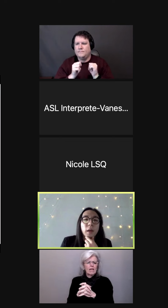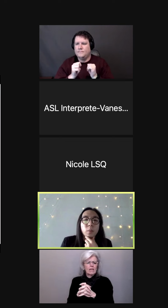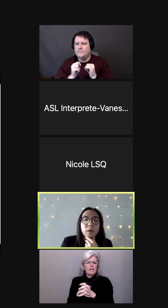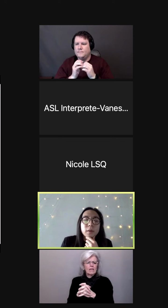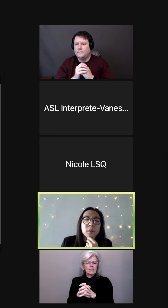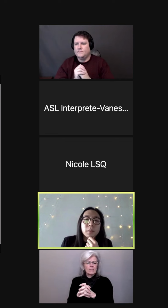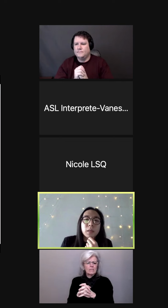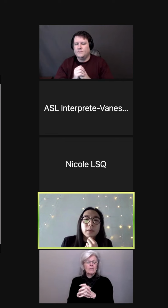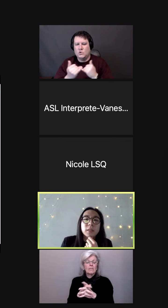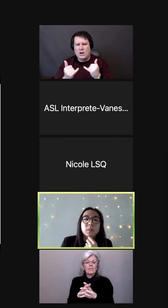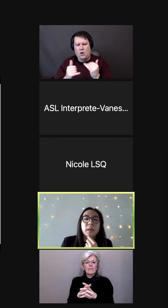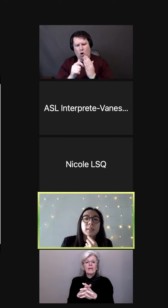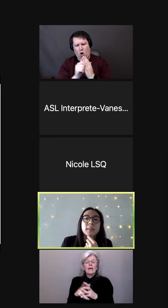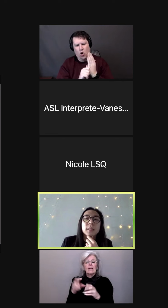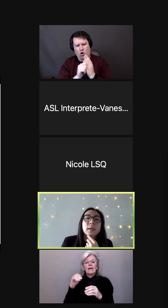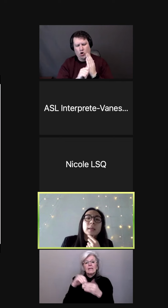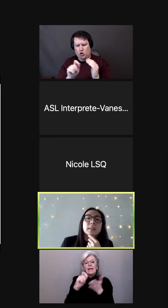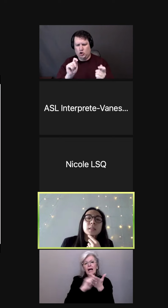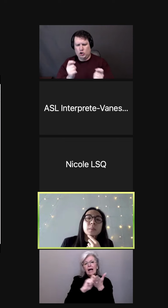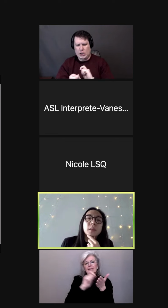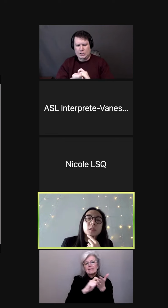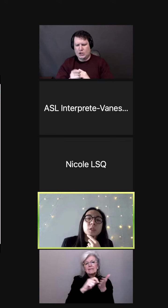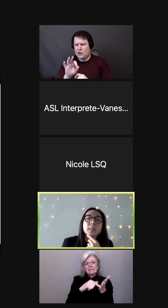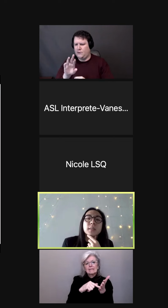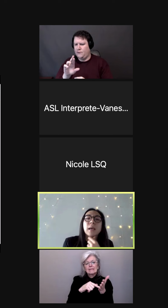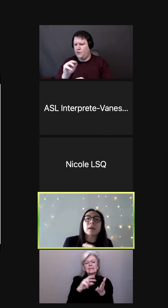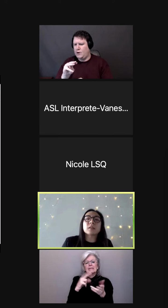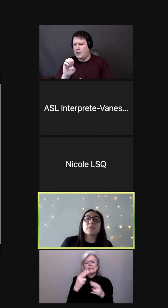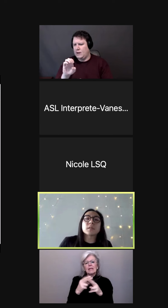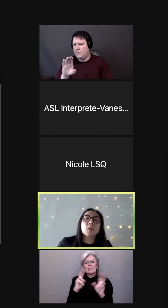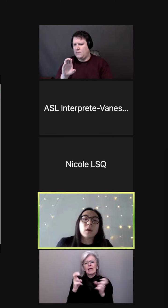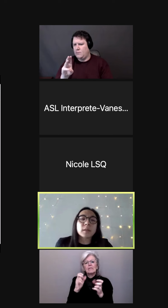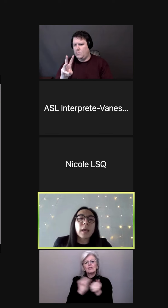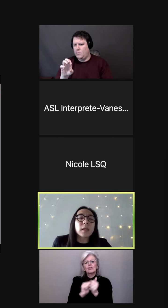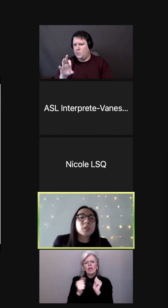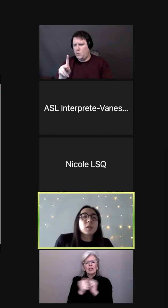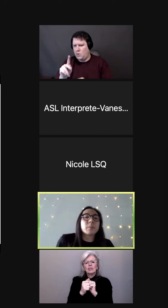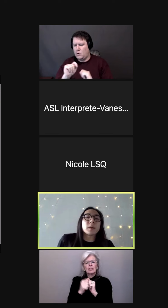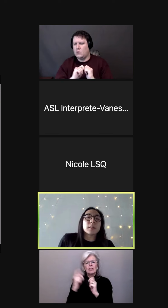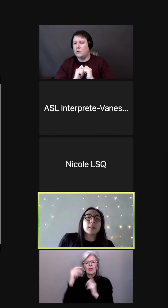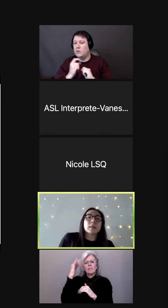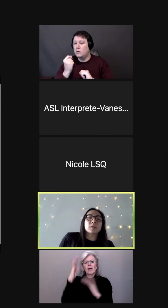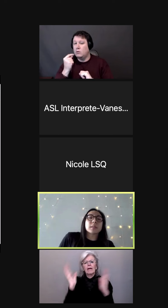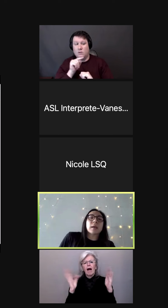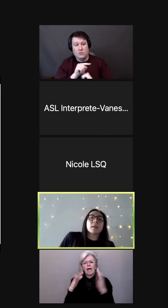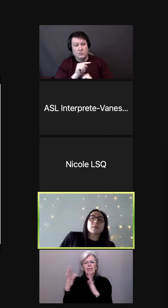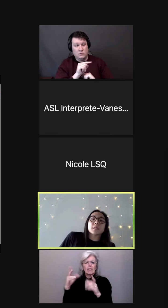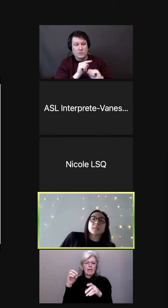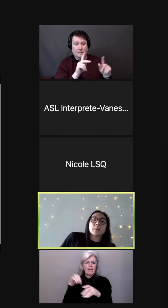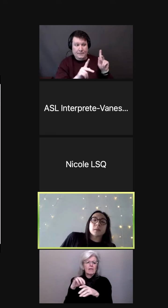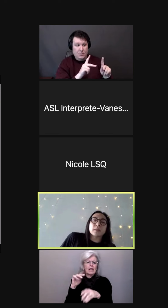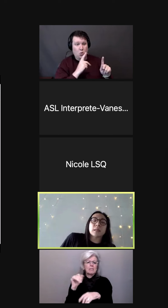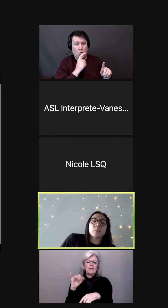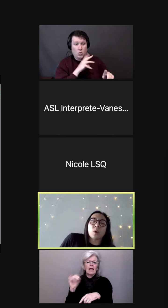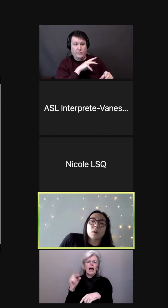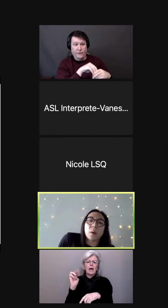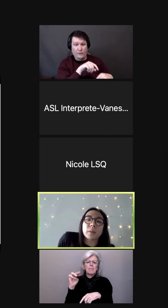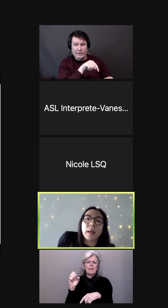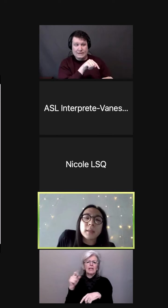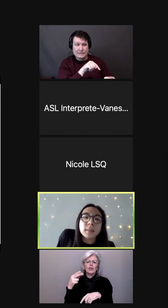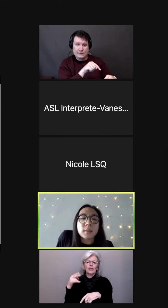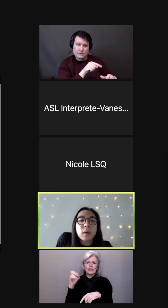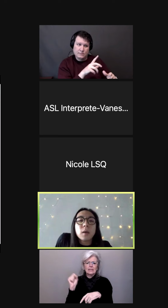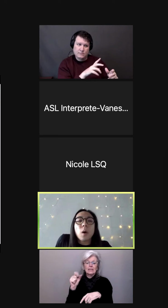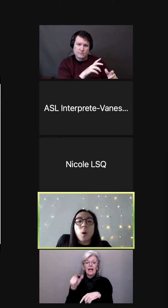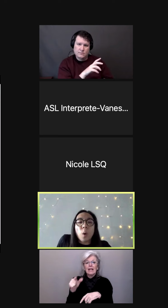handicapées un article qui s'appelle « Changer le cadre », Mia Mangus dit que les militants de la justice